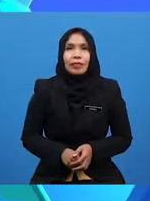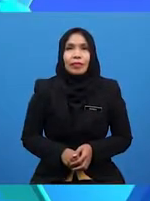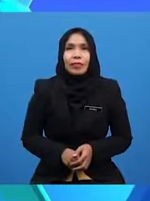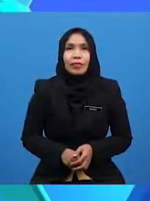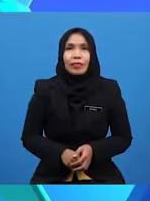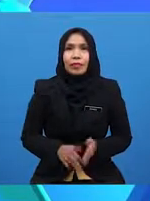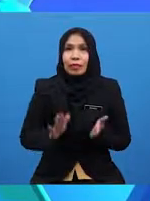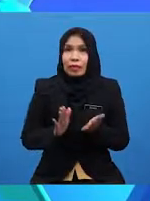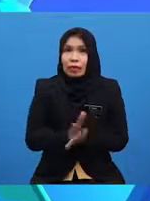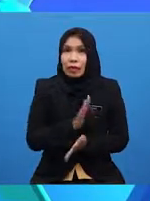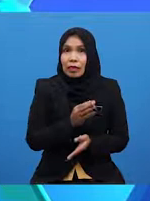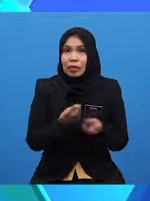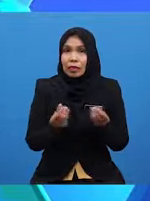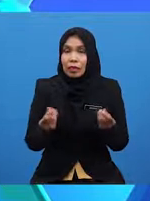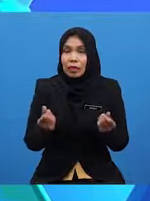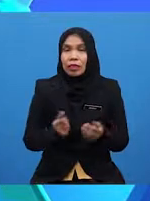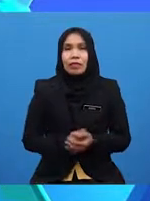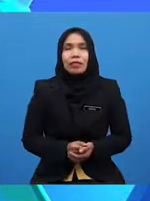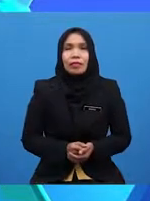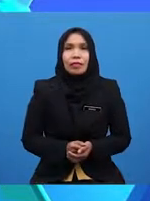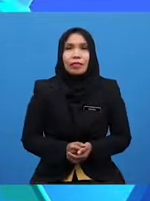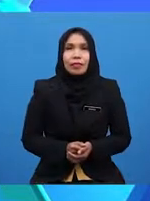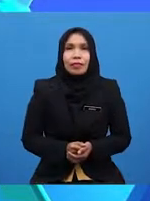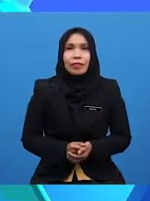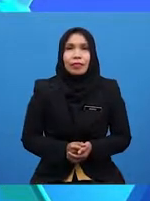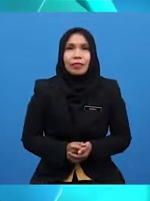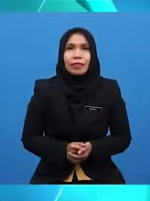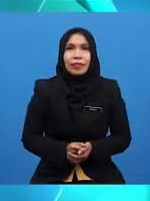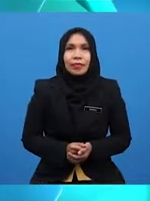Pengikis ataupun kertas pasir untuk kerja kemasan.